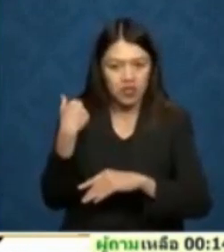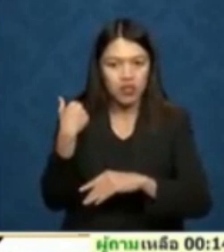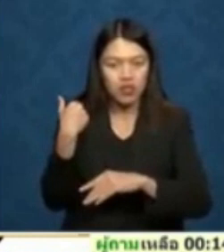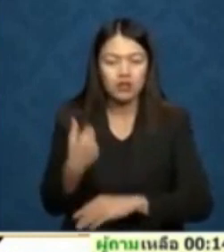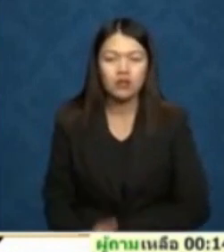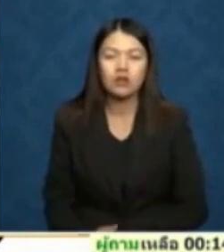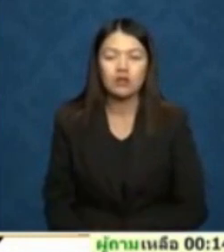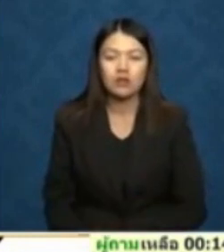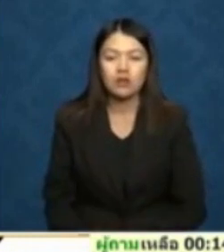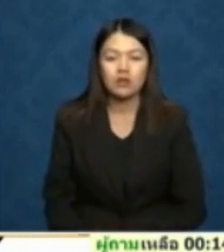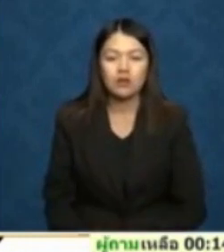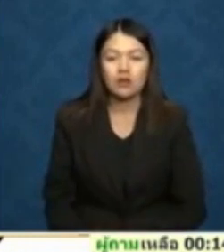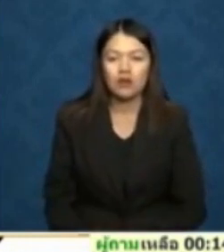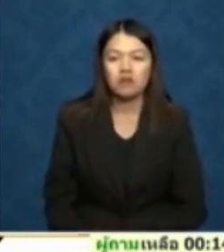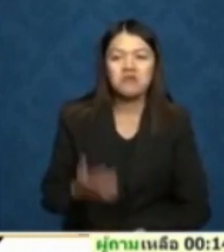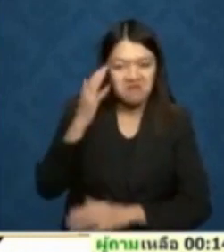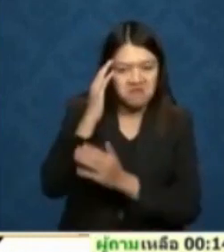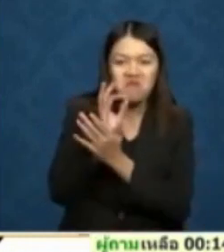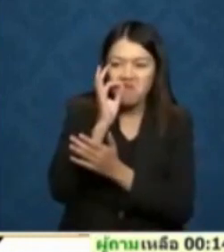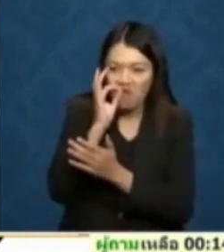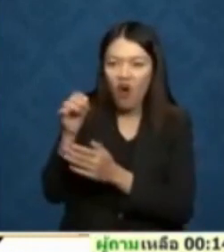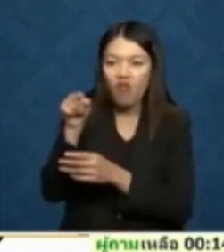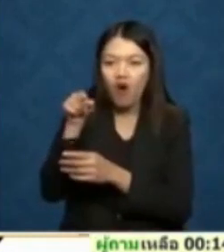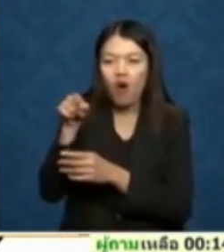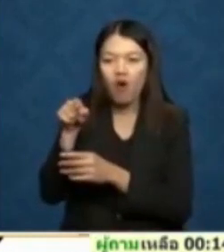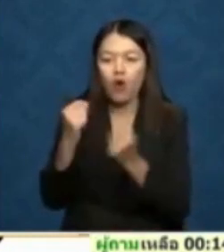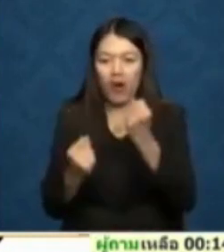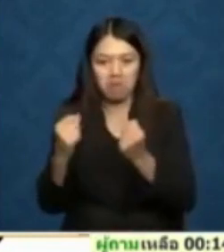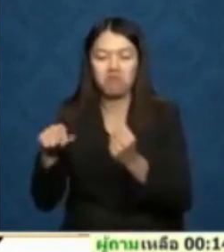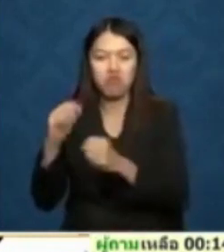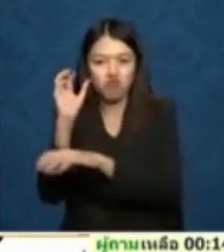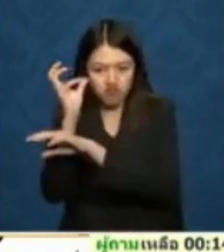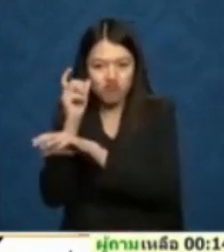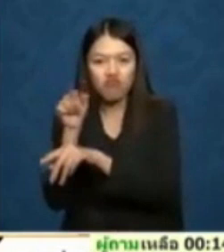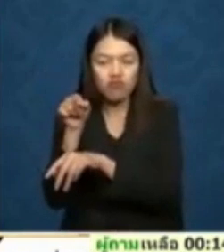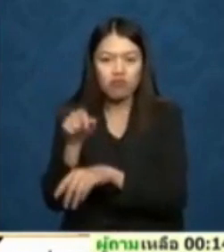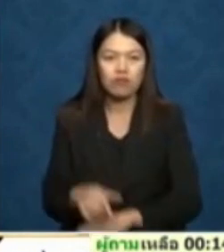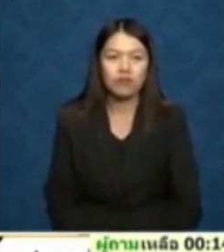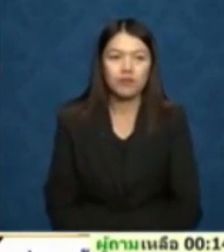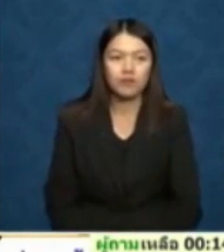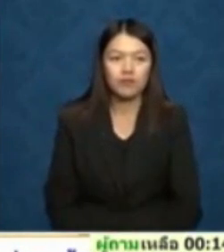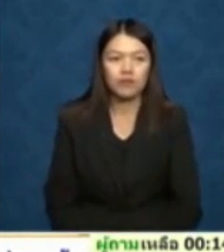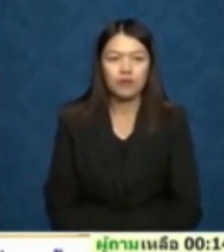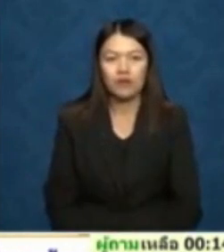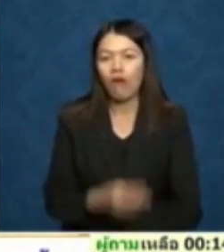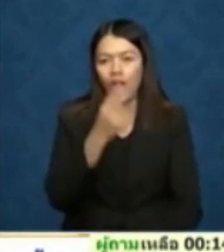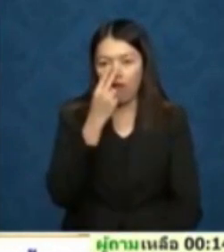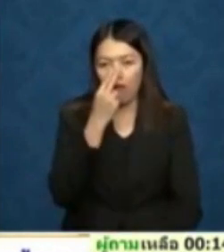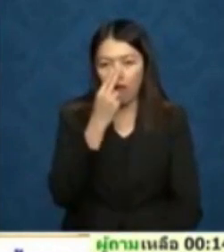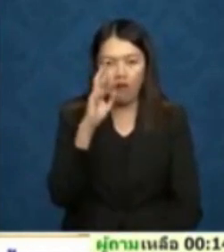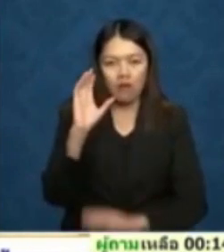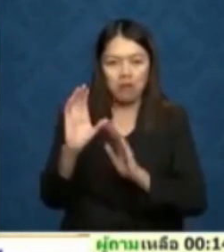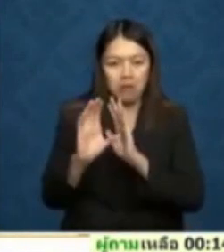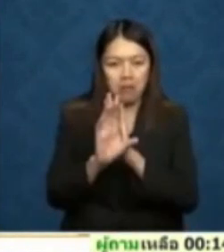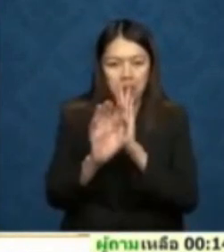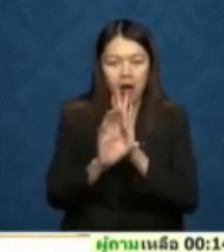ดำเนินคดีกับคนขับรถฉุกเฉินที่เพิ่งจะถอนแจ้งความไปเมื่อเร็วๆนี้และหลังจากเกิดเหตุจะมีภาพที่นายตำรวจ